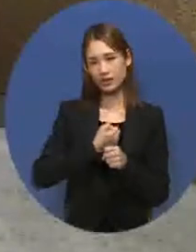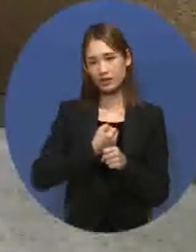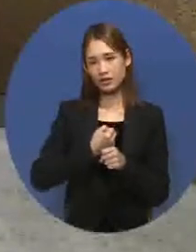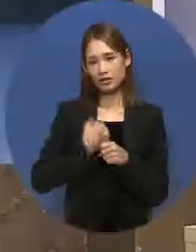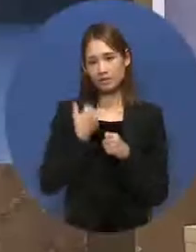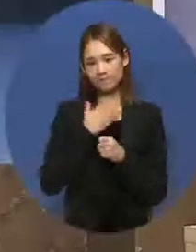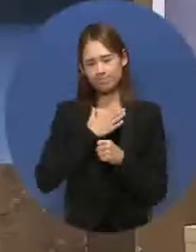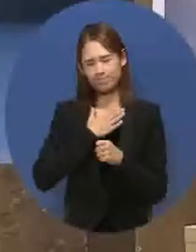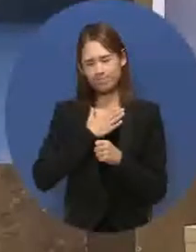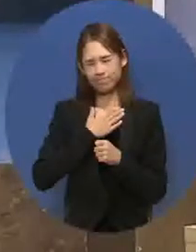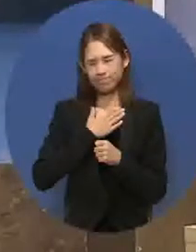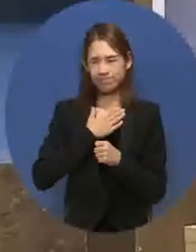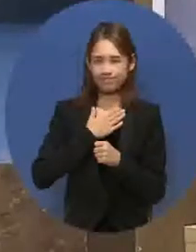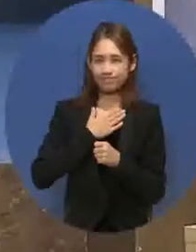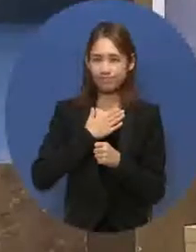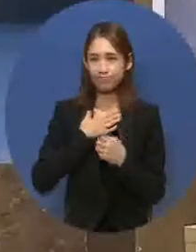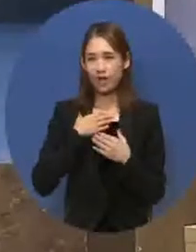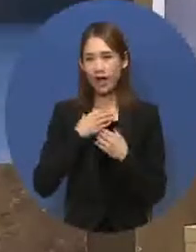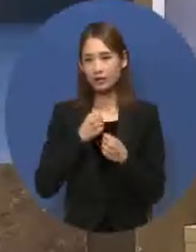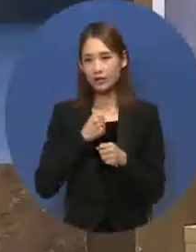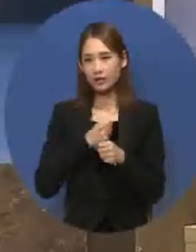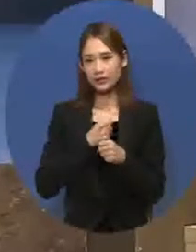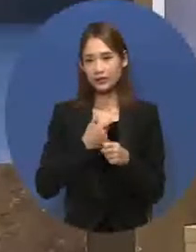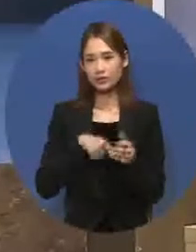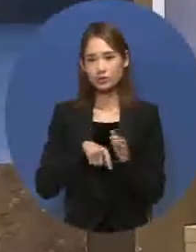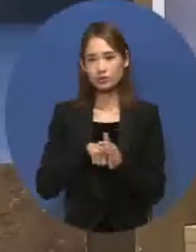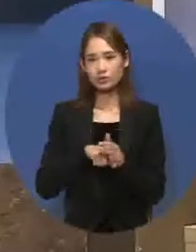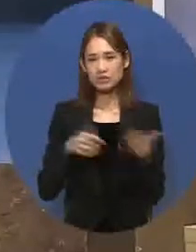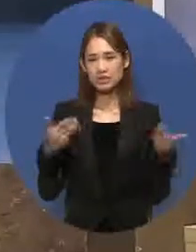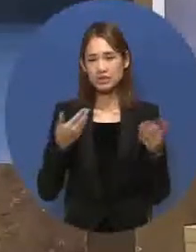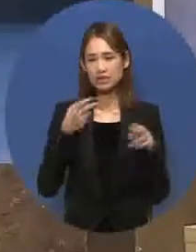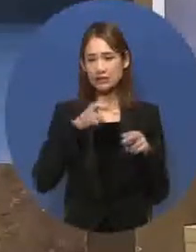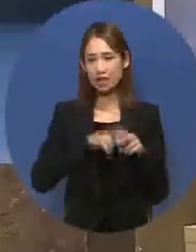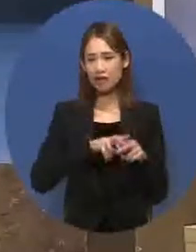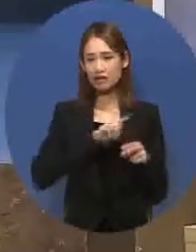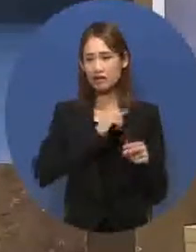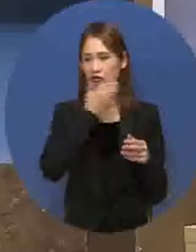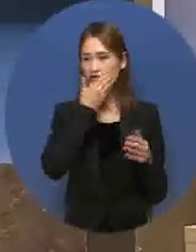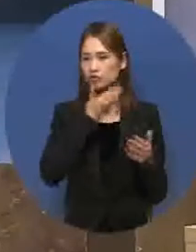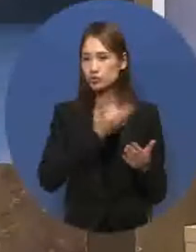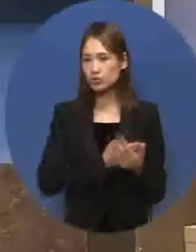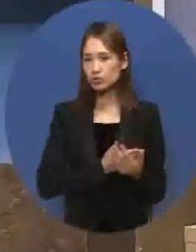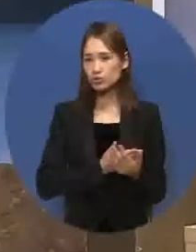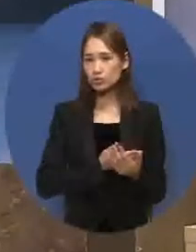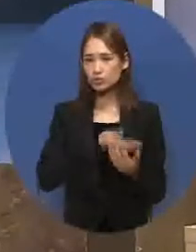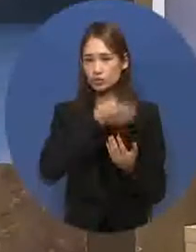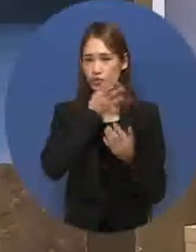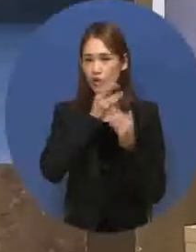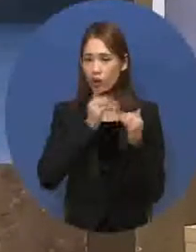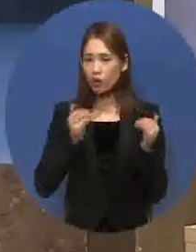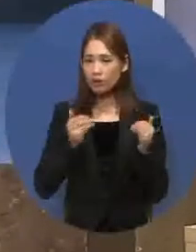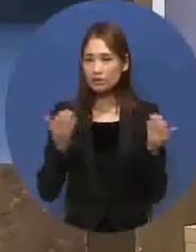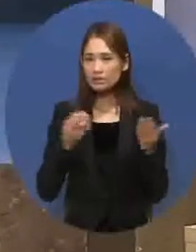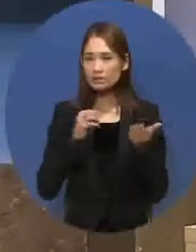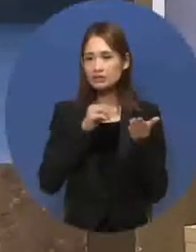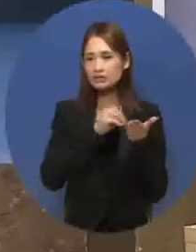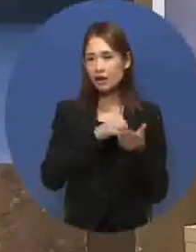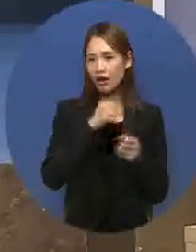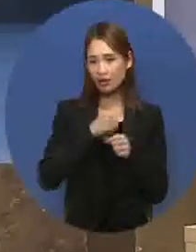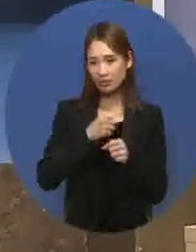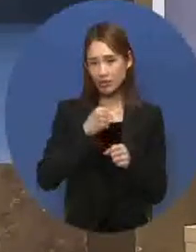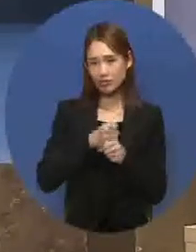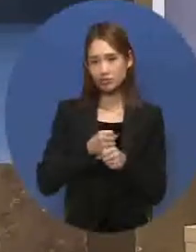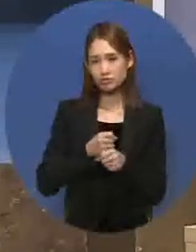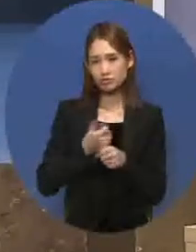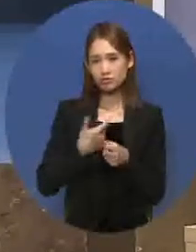정서적 안정을 위해서 예, 예. 일자리 문제가 굉장히 중요할 것 같은데요. 예. 그럼 이 노인분들의 일자리 문제를